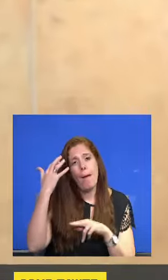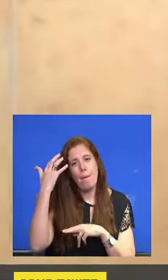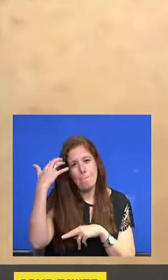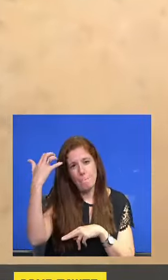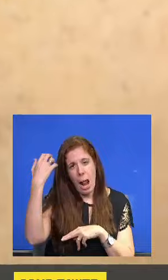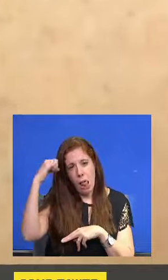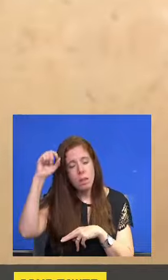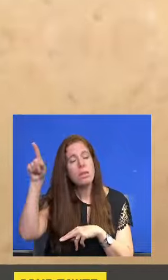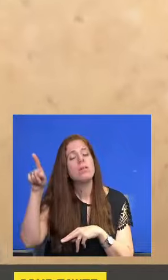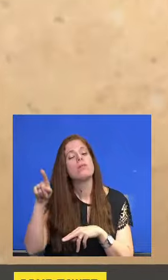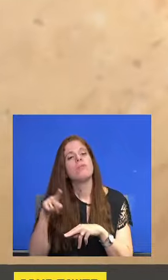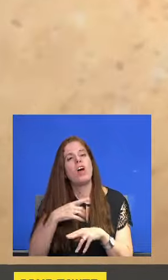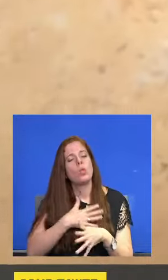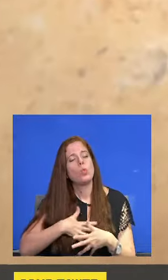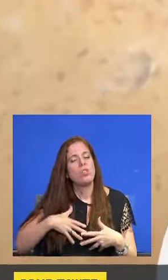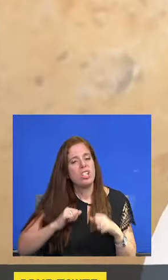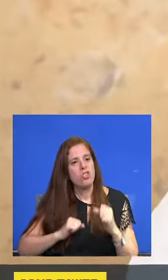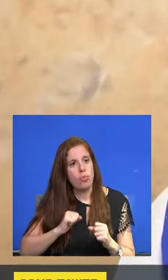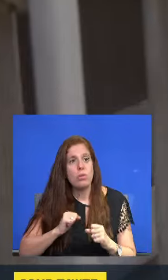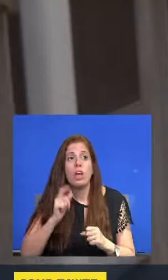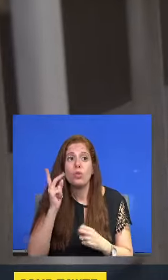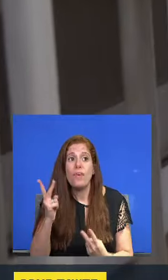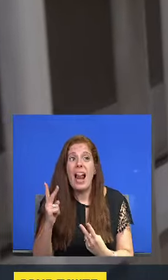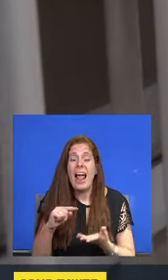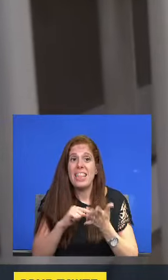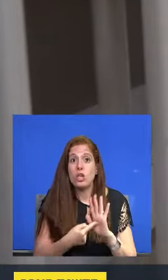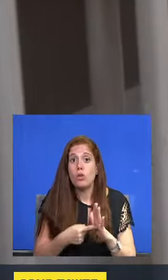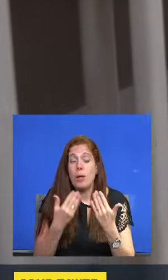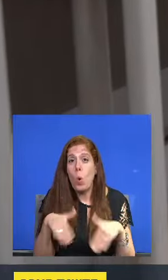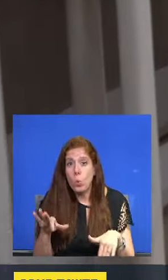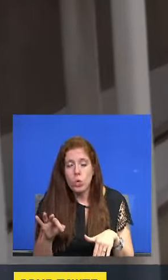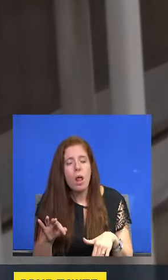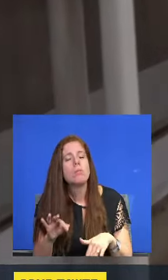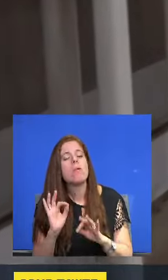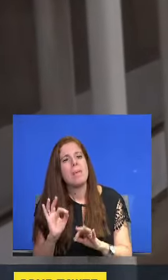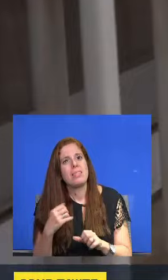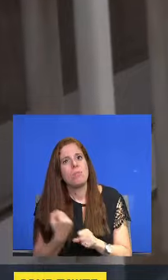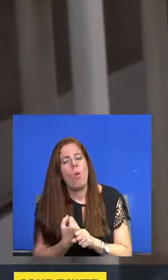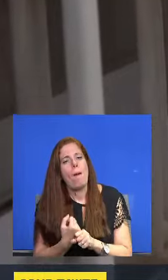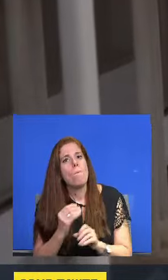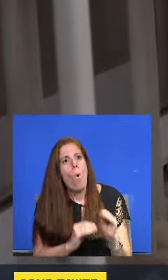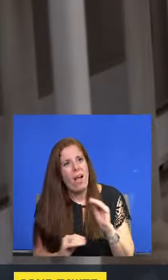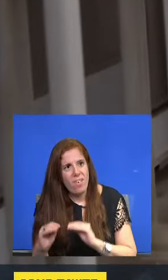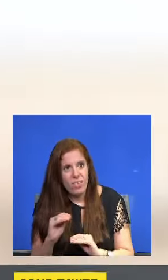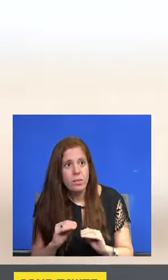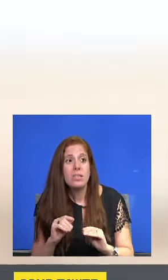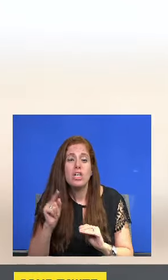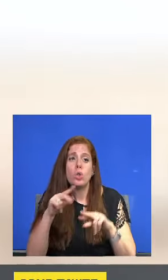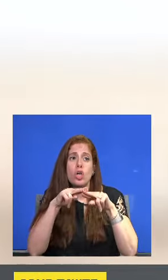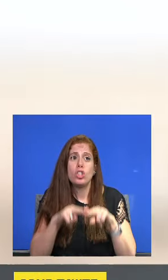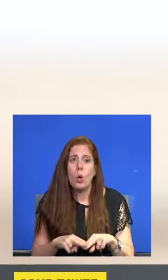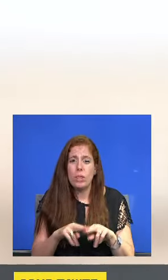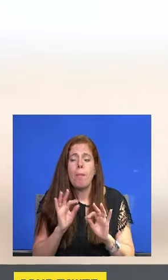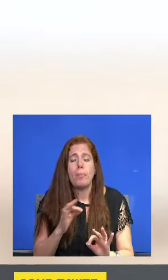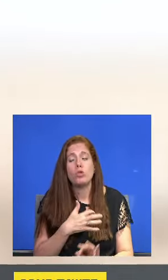עם נכות כמו שלה, הטיסה היא ממילא חוויה מורכבת. הפעם מורכבת מדי, כזאת שהשאירה אותה מבחינתה ממש